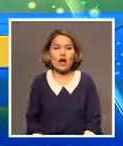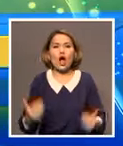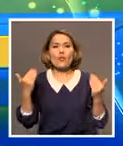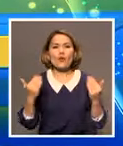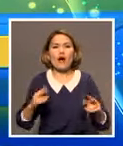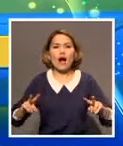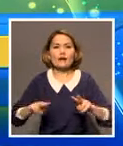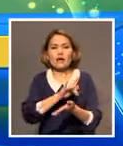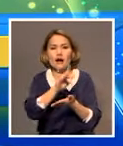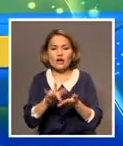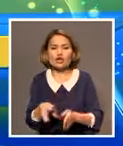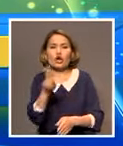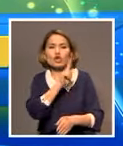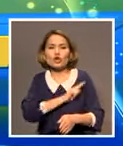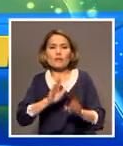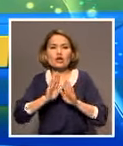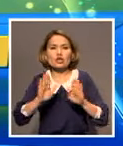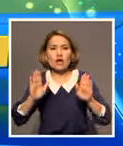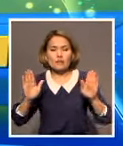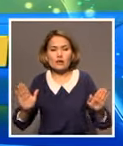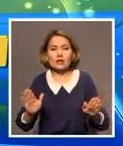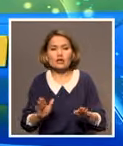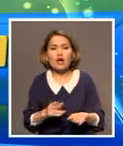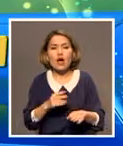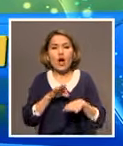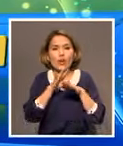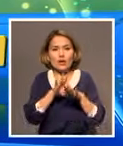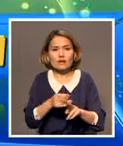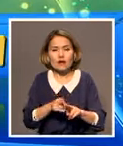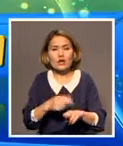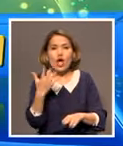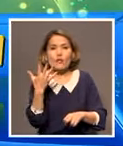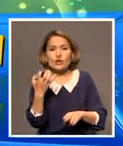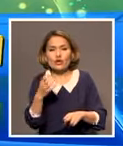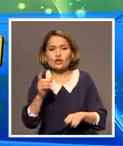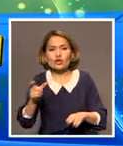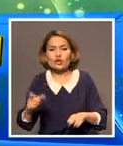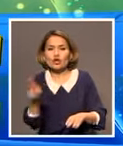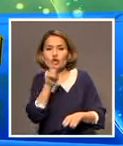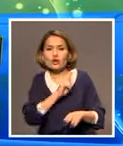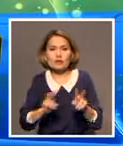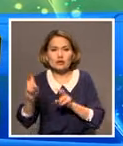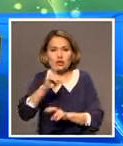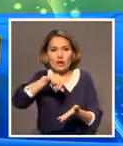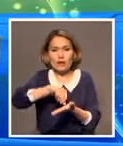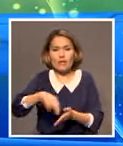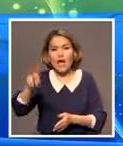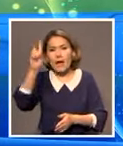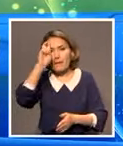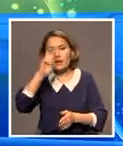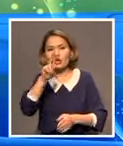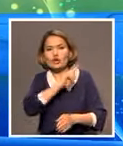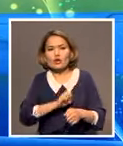Бүгін Астанада жұмыс жәрмеңкесі өтті. Еуразиялық гуманитарлық колледж ғимаратында өткен шараға 500-ден астам жұмыс іздеуші қатысты. Шара мемлекеттік